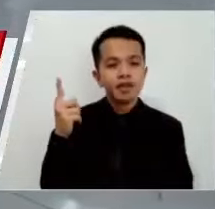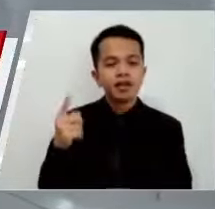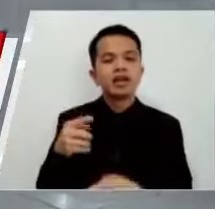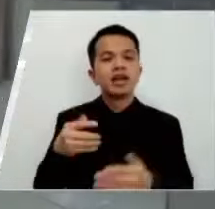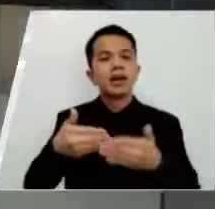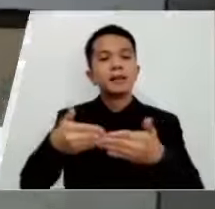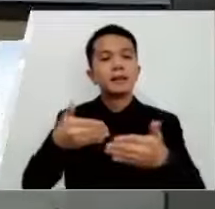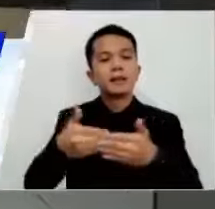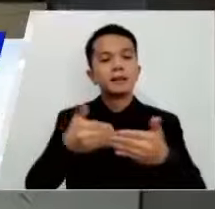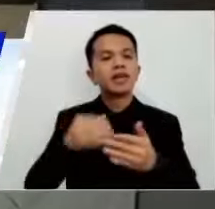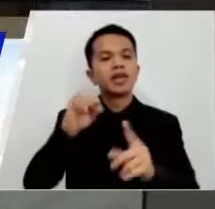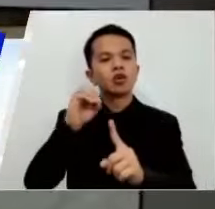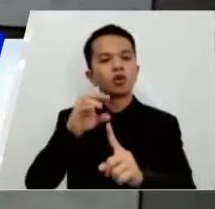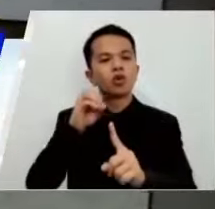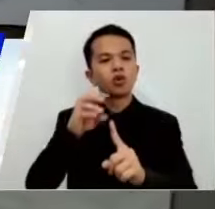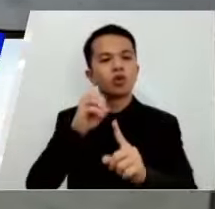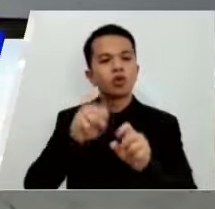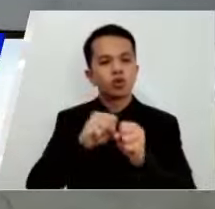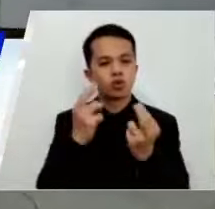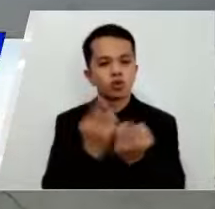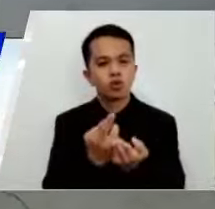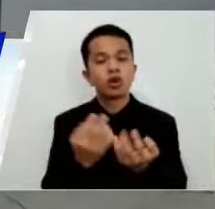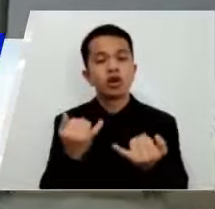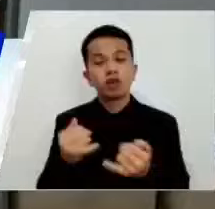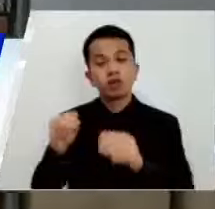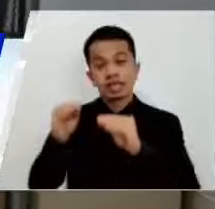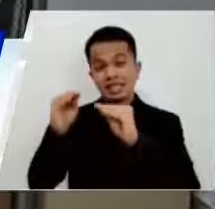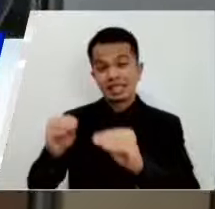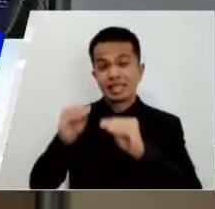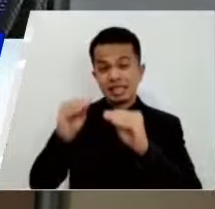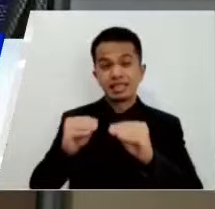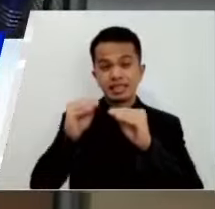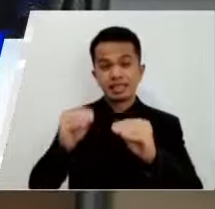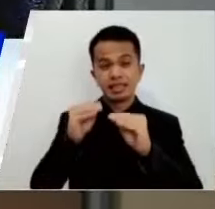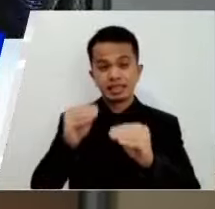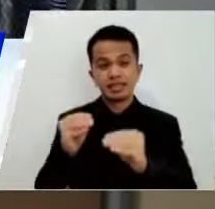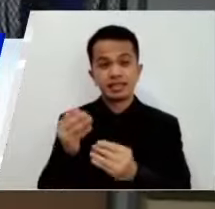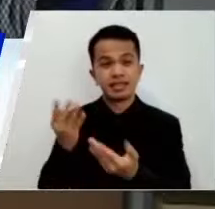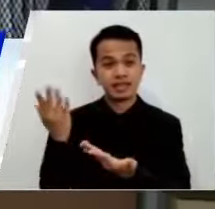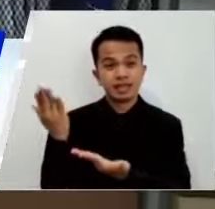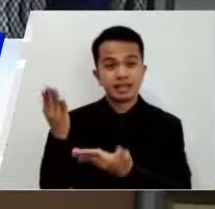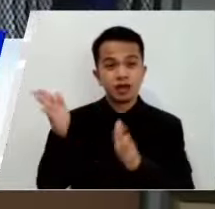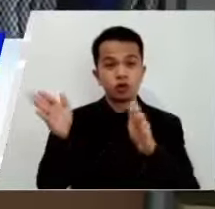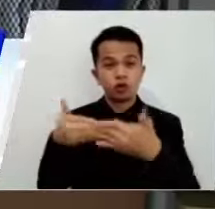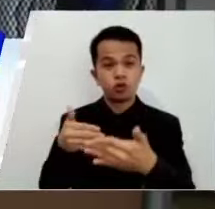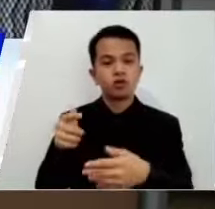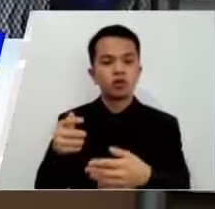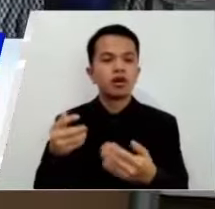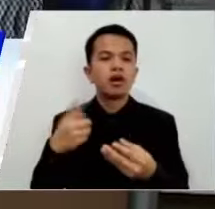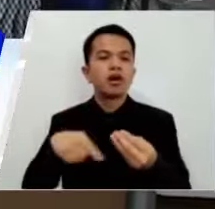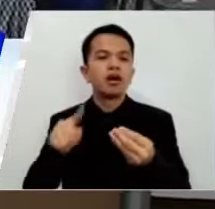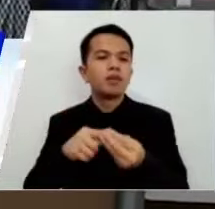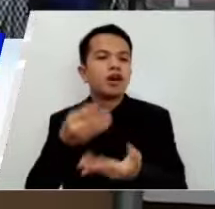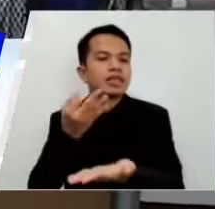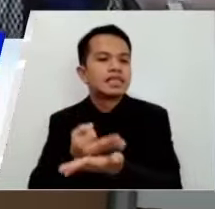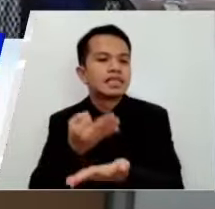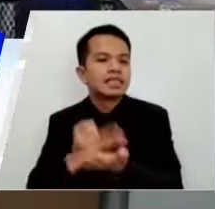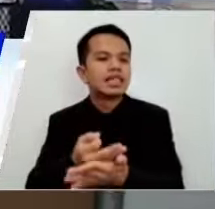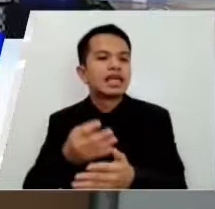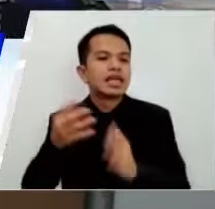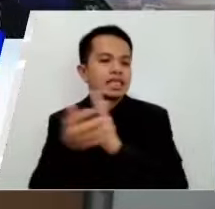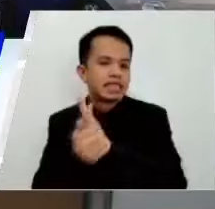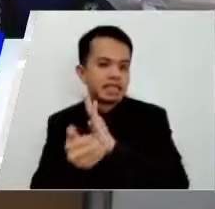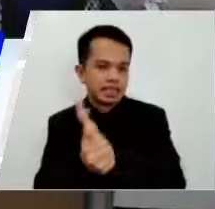Orientation Seminar. Kabilang po sa mga itunuturo sa kanila sa training room na yan ay yung Financial Literacy o kung paano